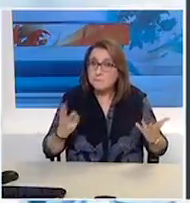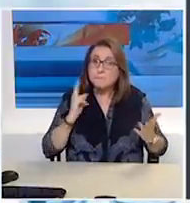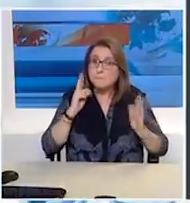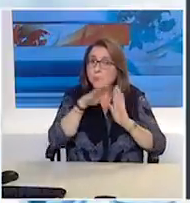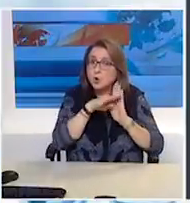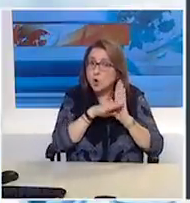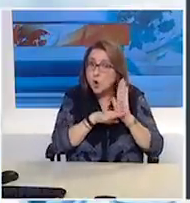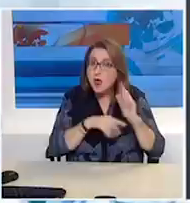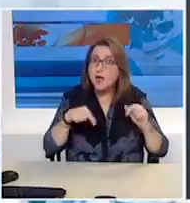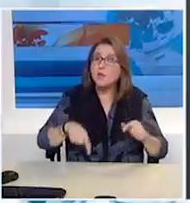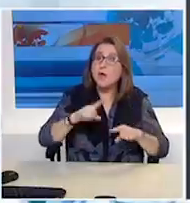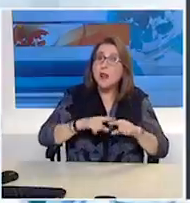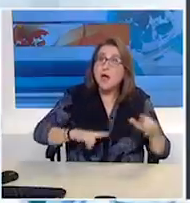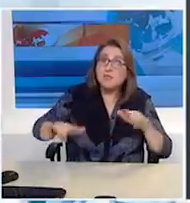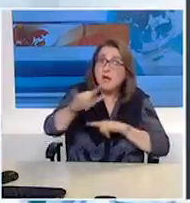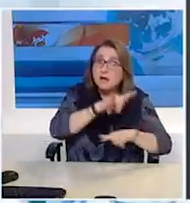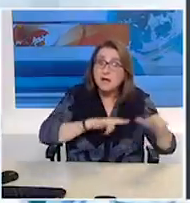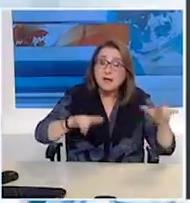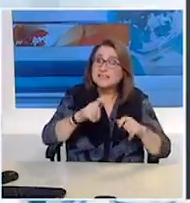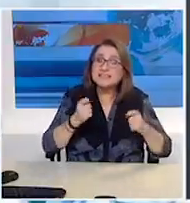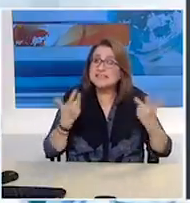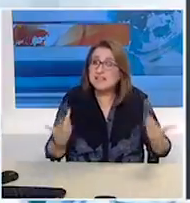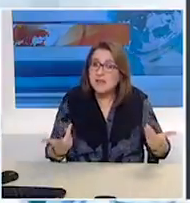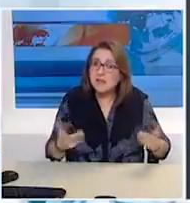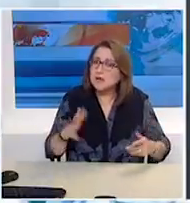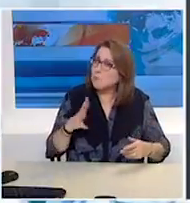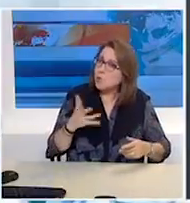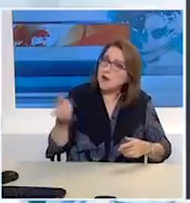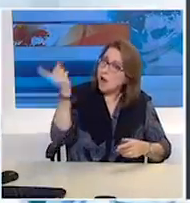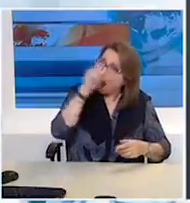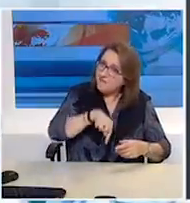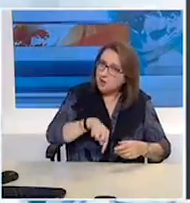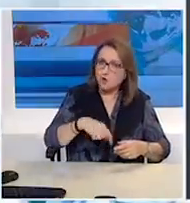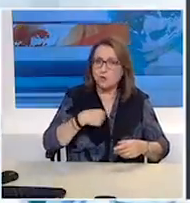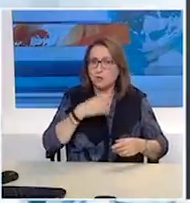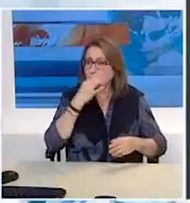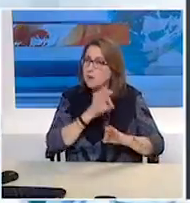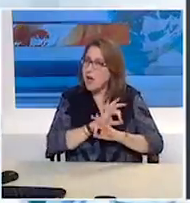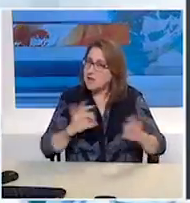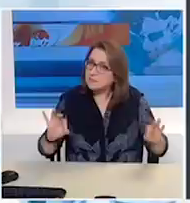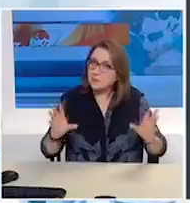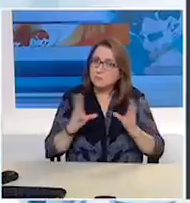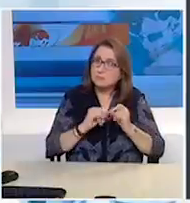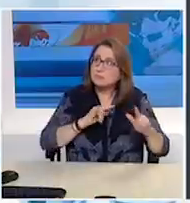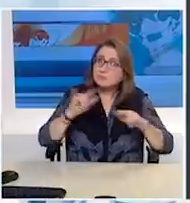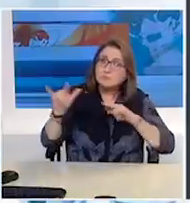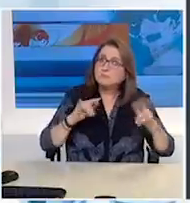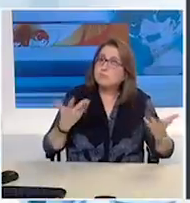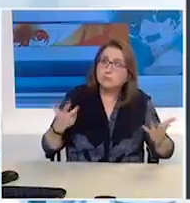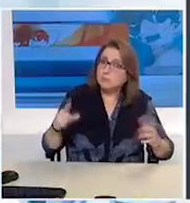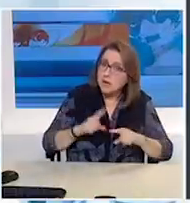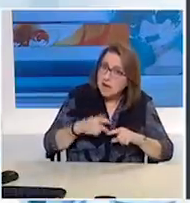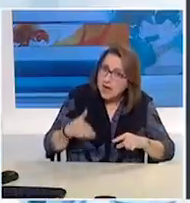και διαδικασίες και θα είμαστε έτοιμοι πολύ σύντομα αύριο ίσως από το αρμόδιο Υπουργείο να γίνουν και σχετικές